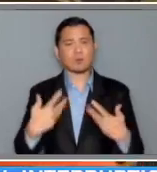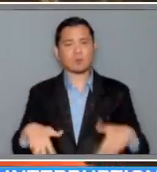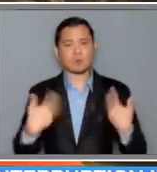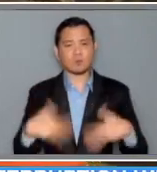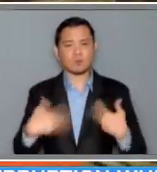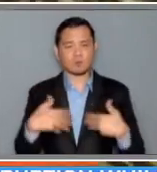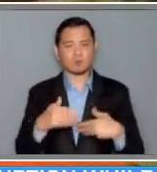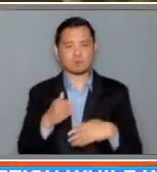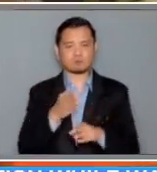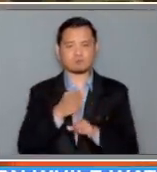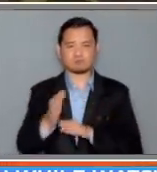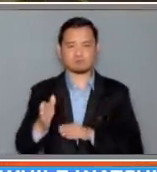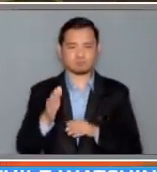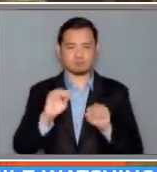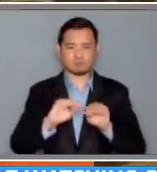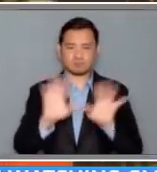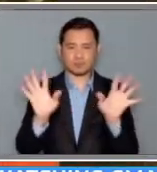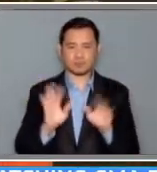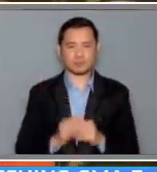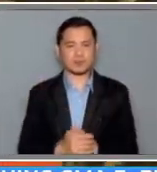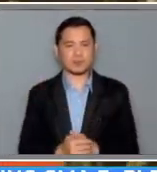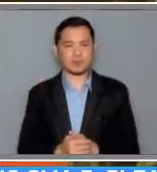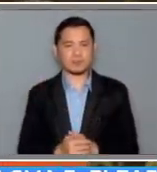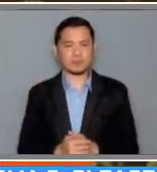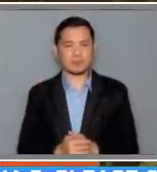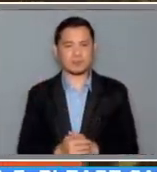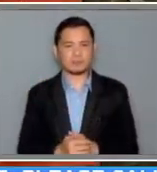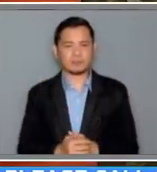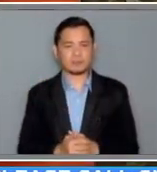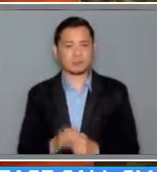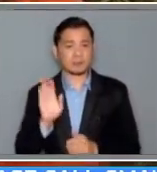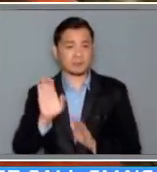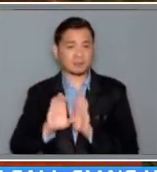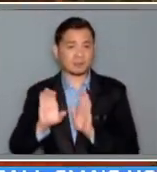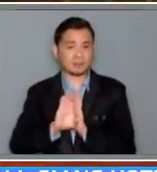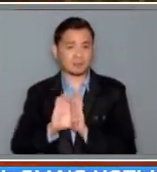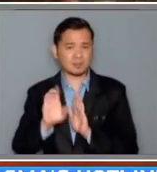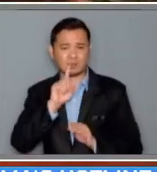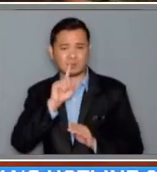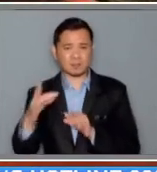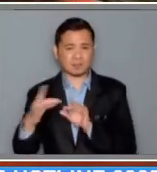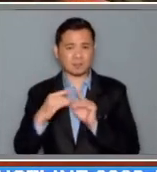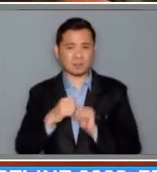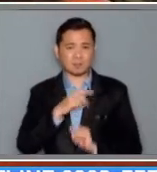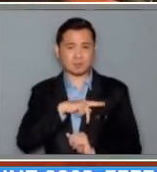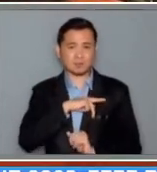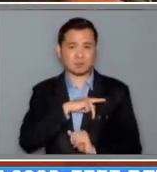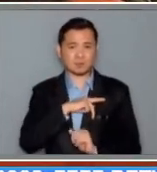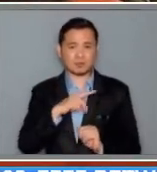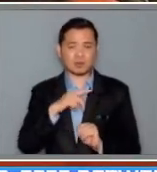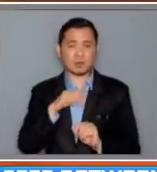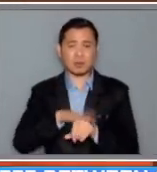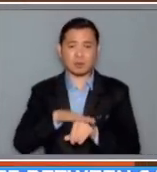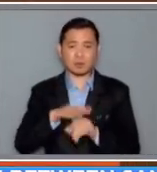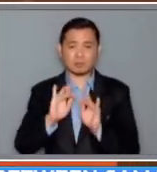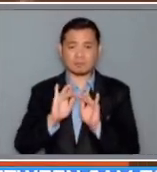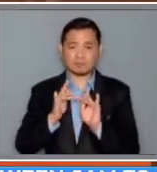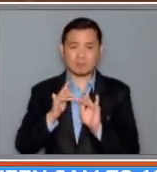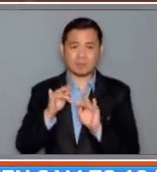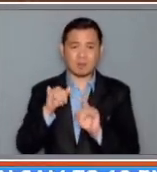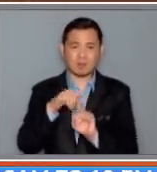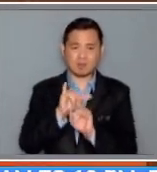mga manunood na pinepersonal ang kanyang karakter at binabash siya sa social media. There